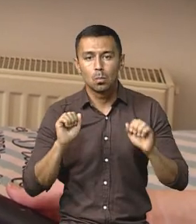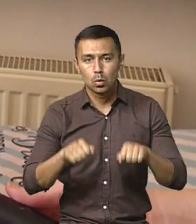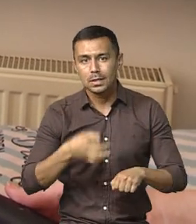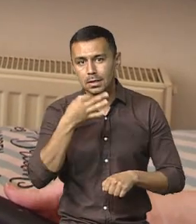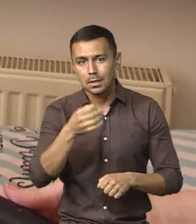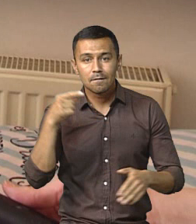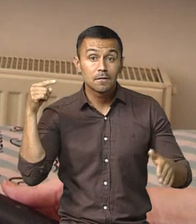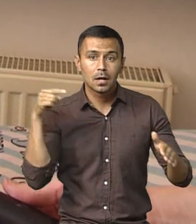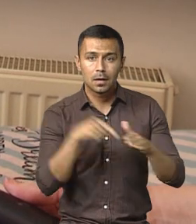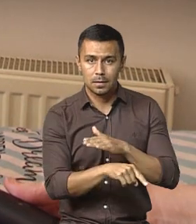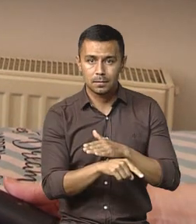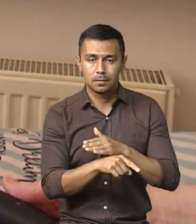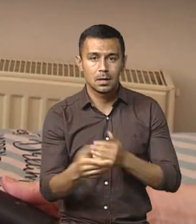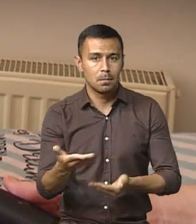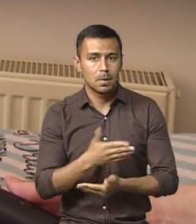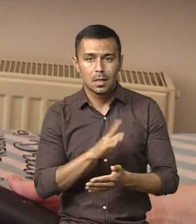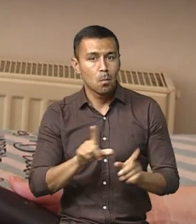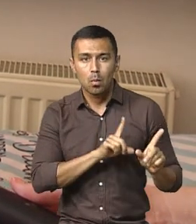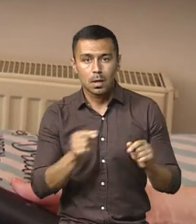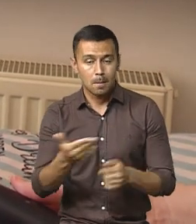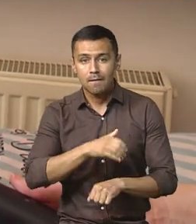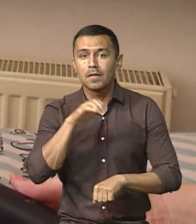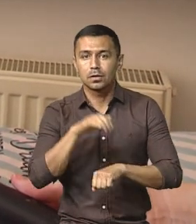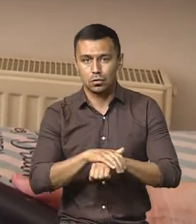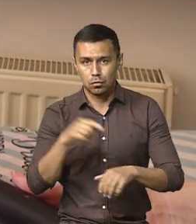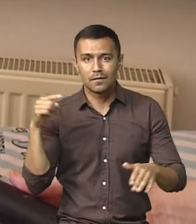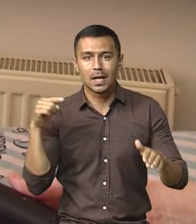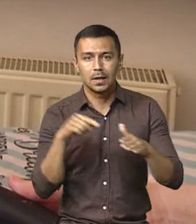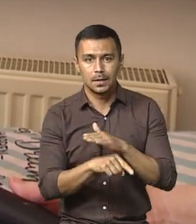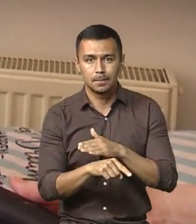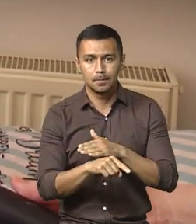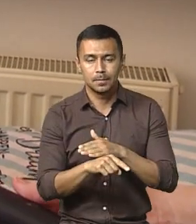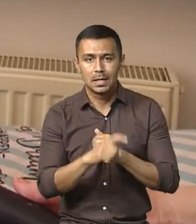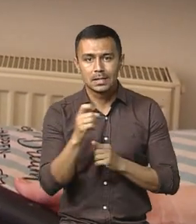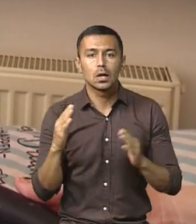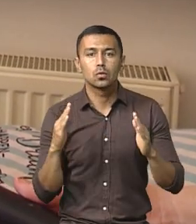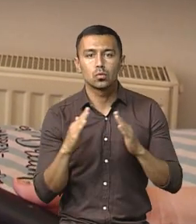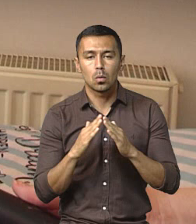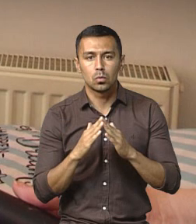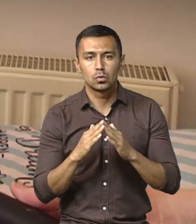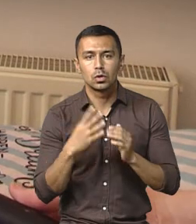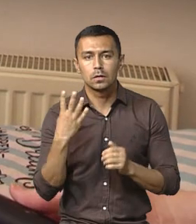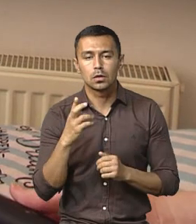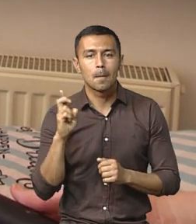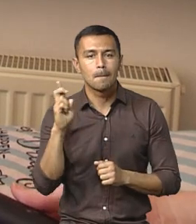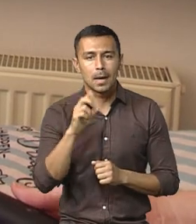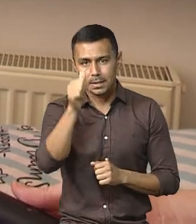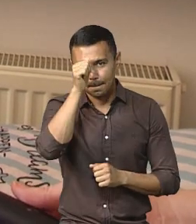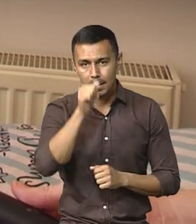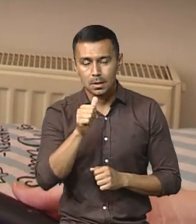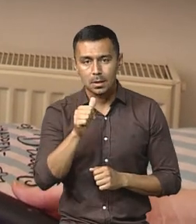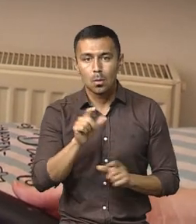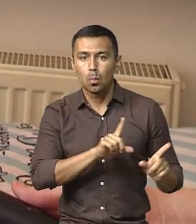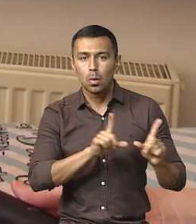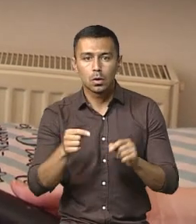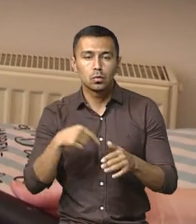сказати, втекли. Ми не поїхали, ми фактично втекли з дому 4 березня і